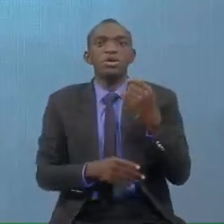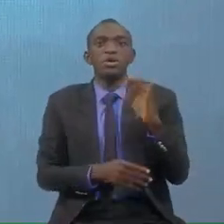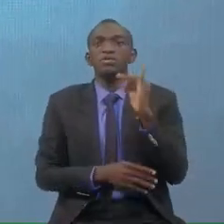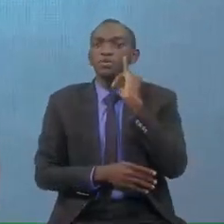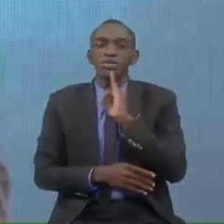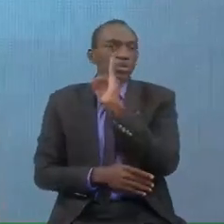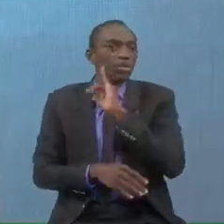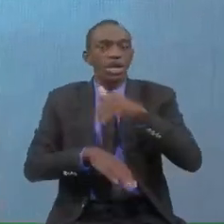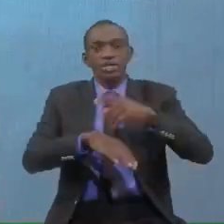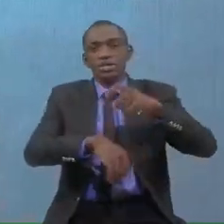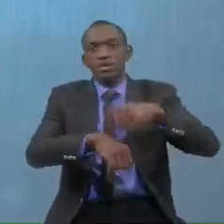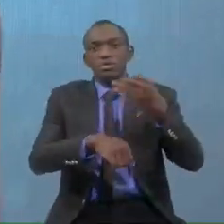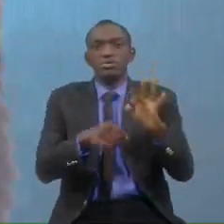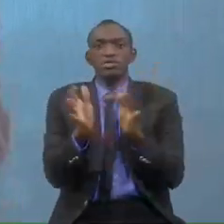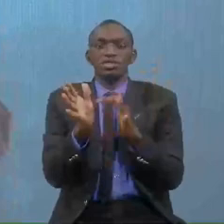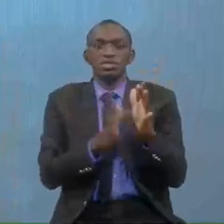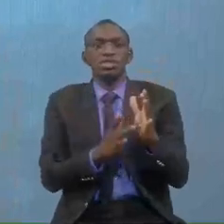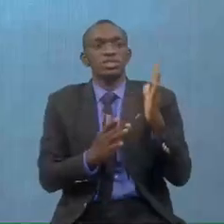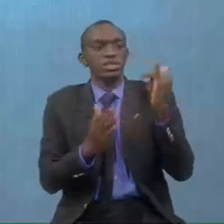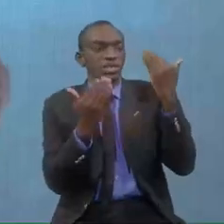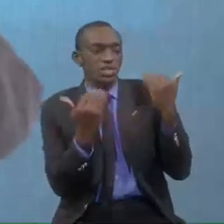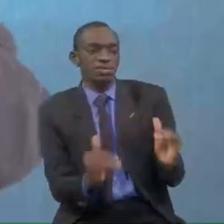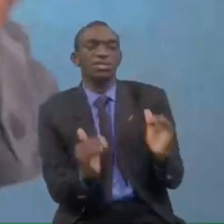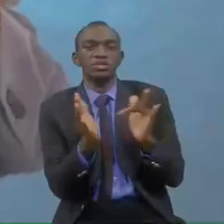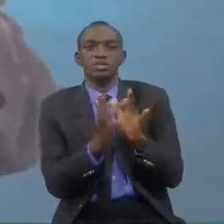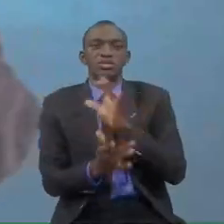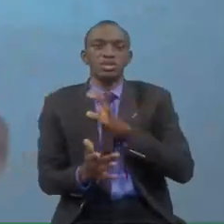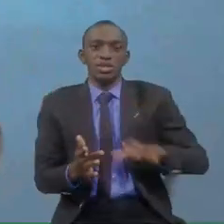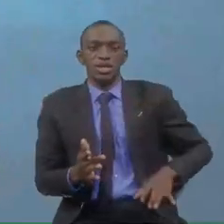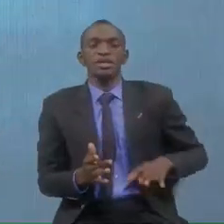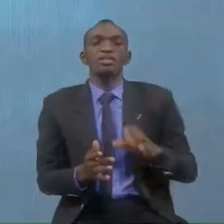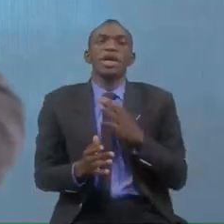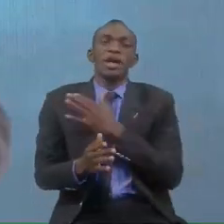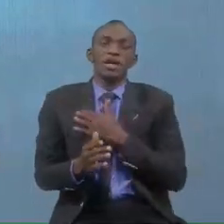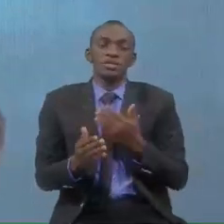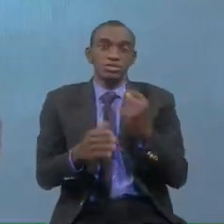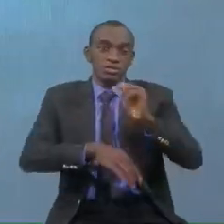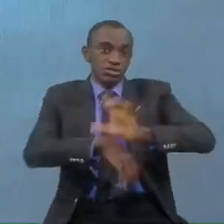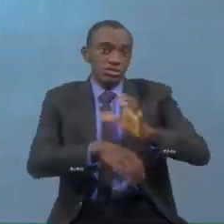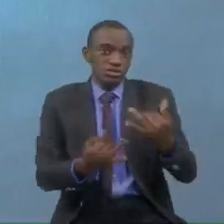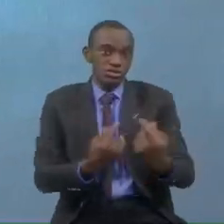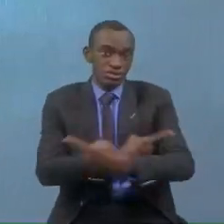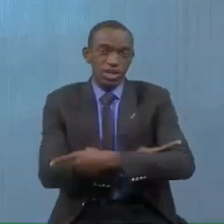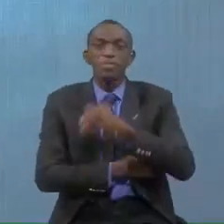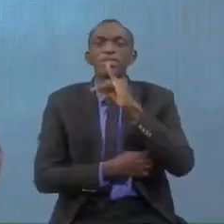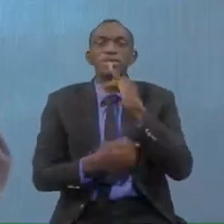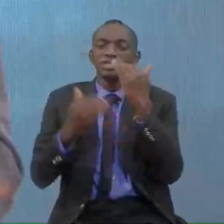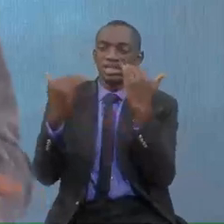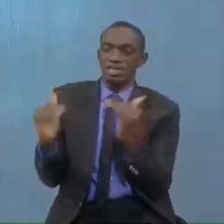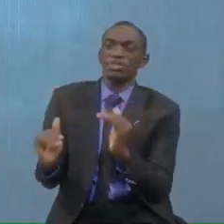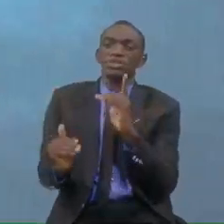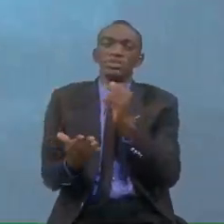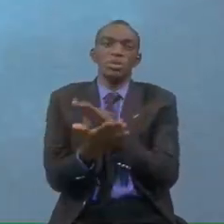d'Israël, au temps de Jésus, ont limité Christ. L'Église, ce jour, est en train